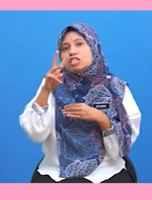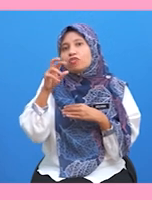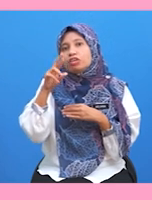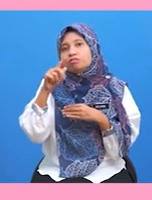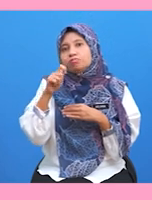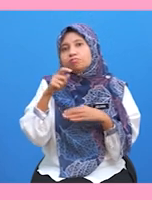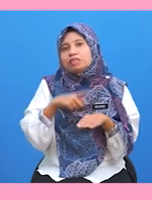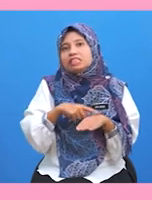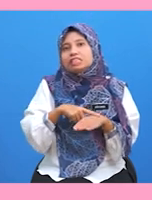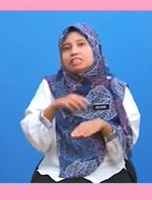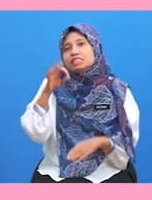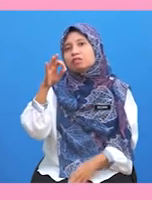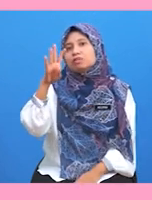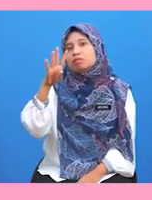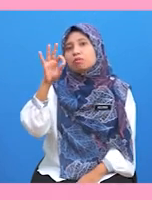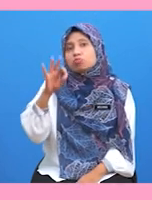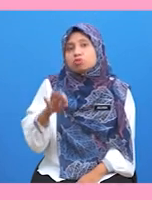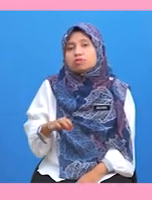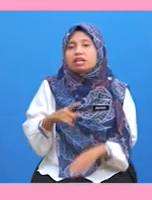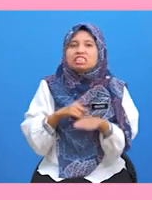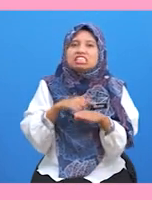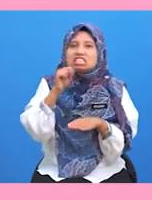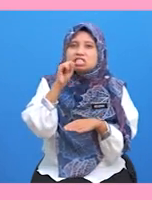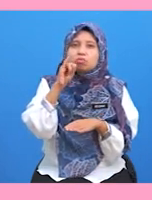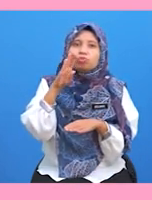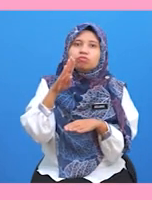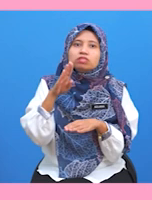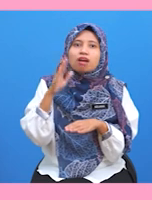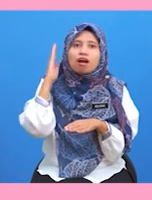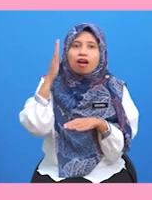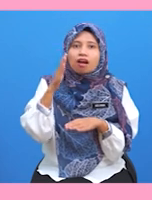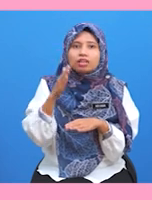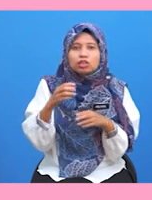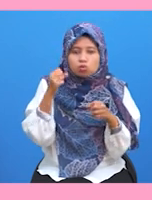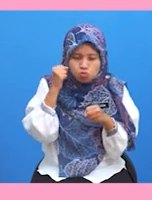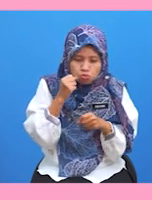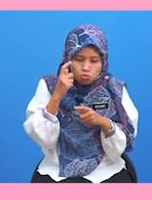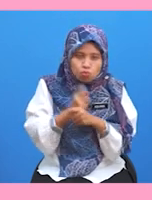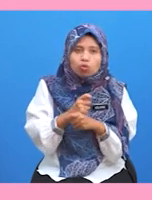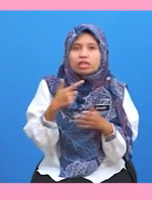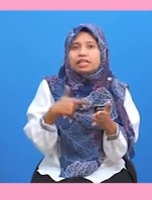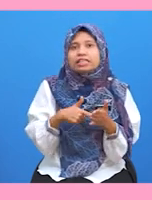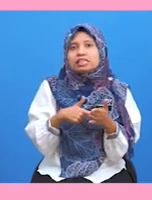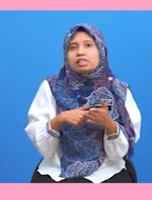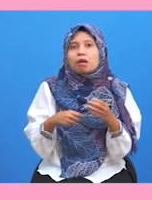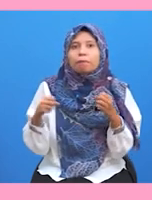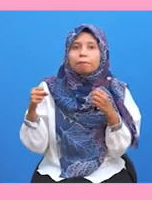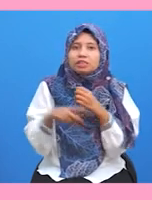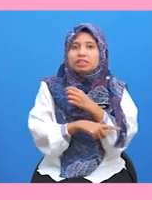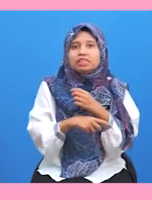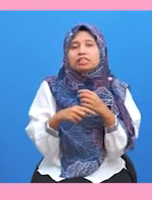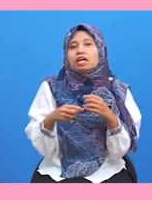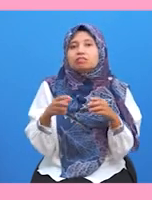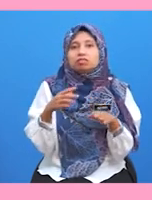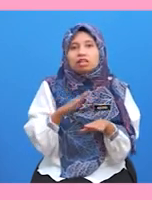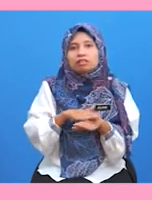3 Disember 1949 di Sibu. Secara tidak langsung akan mengukuhkan lagi penjajahan British ke atas